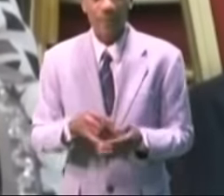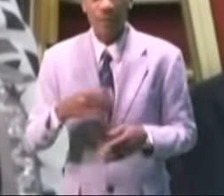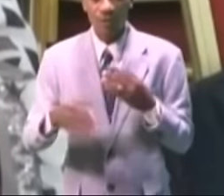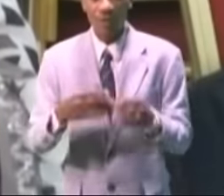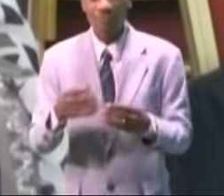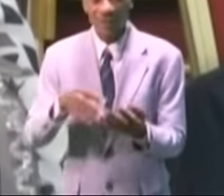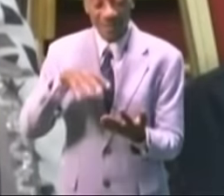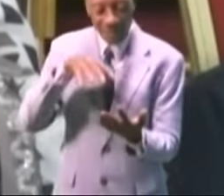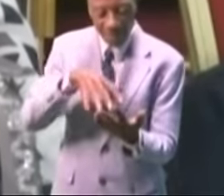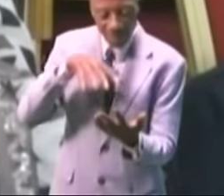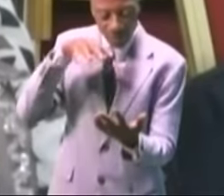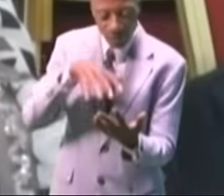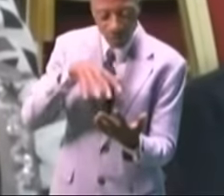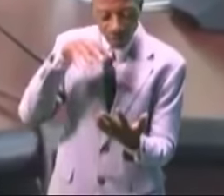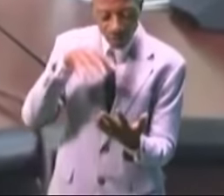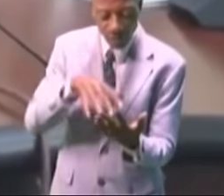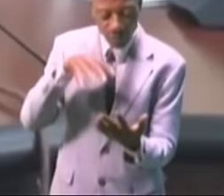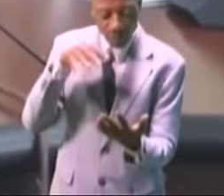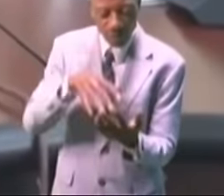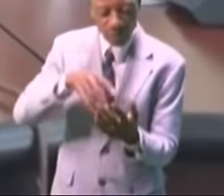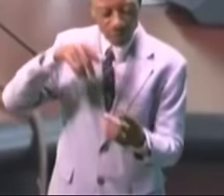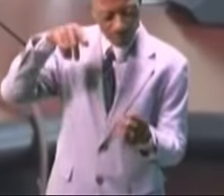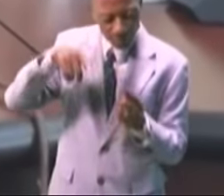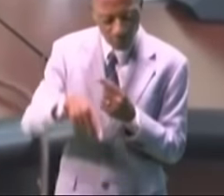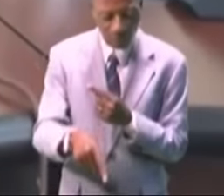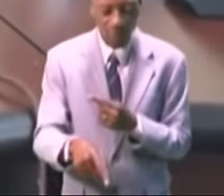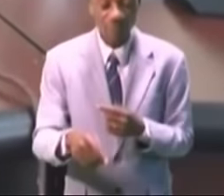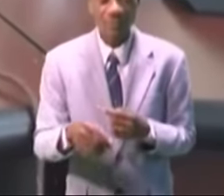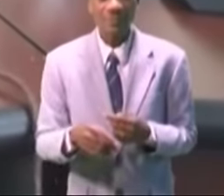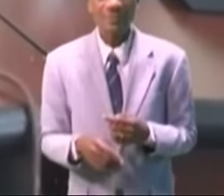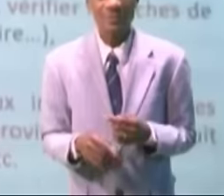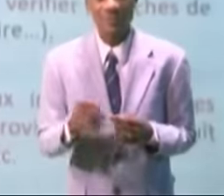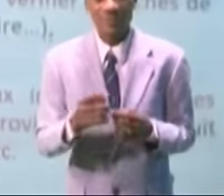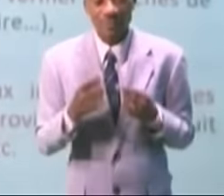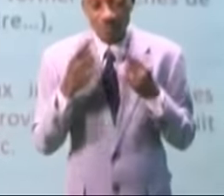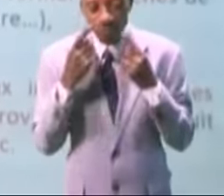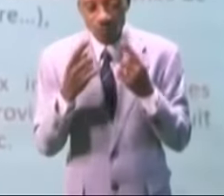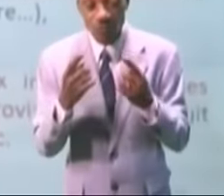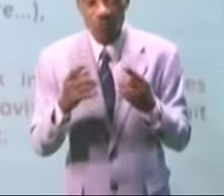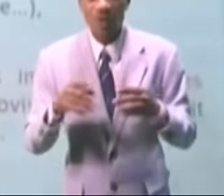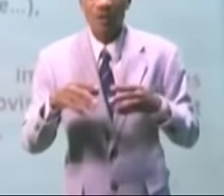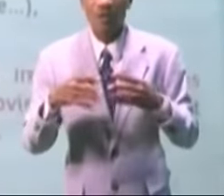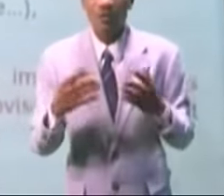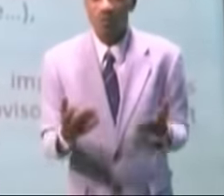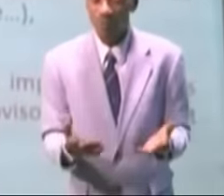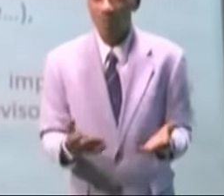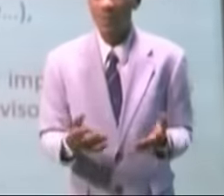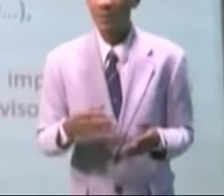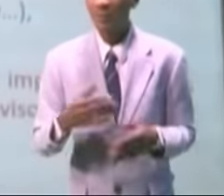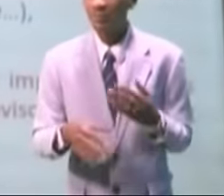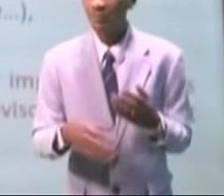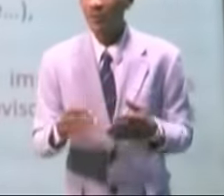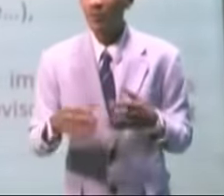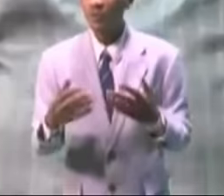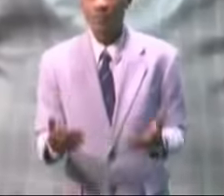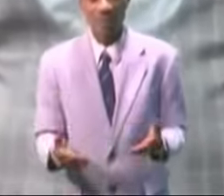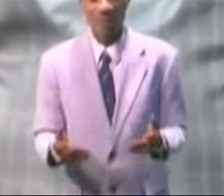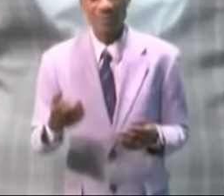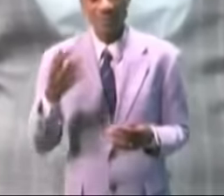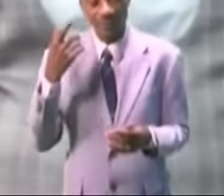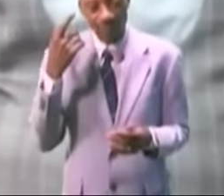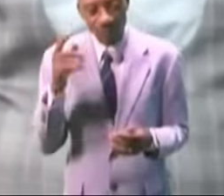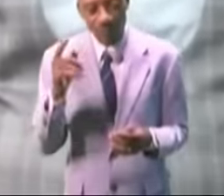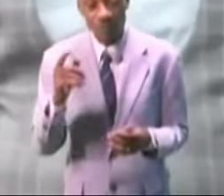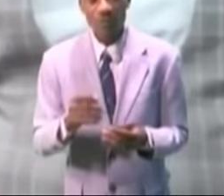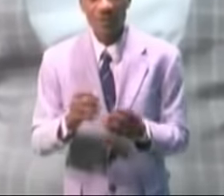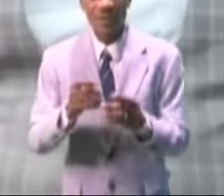recruté un consultant, le professeur Lélé, pour mener l'étude des effets de l'utilisation intensive des pesticides